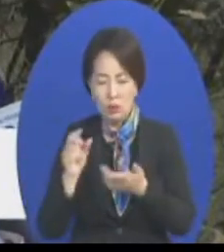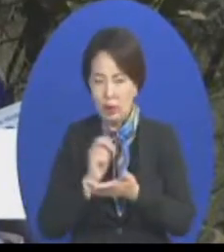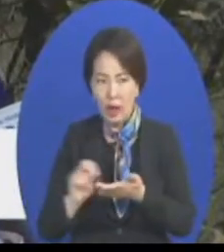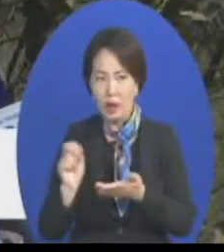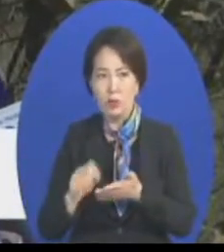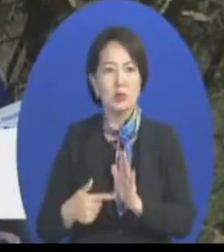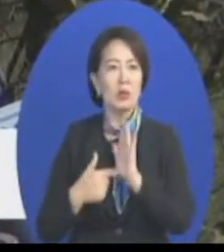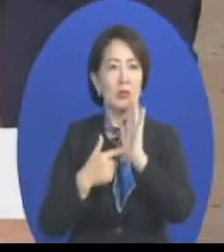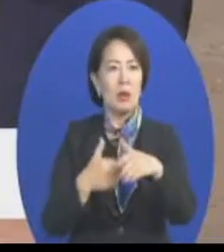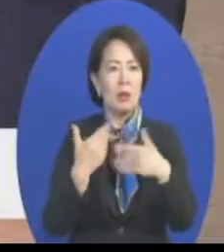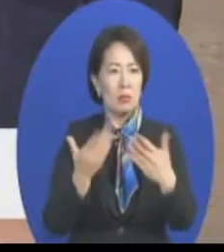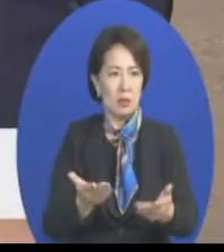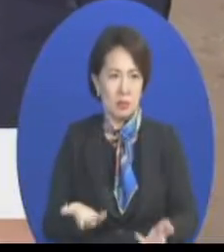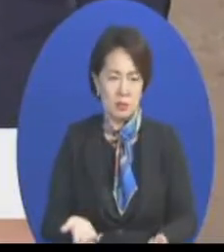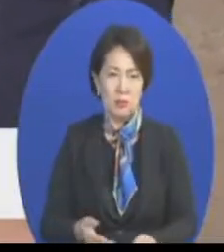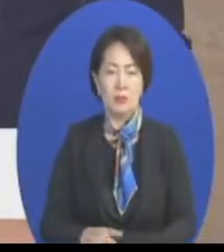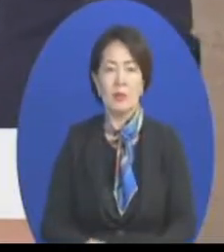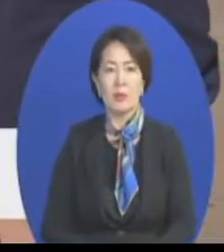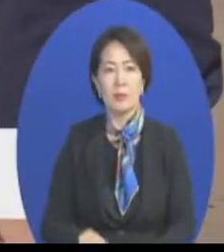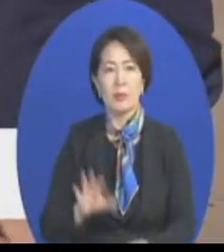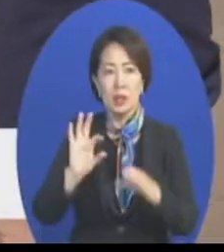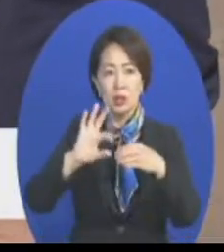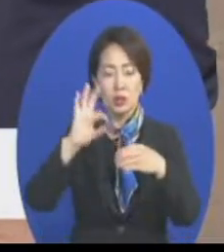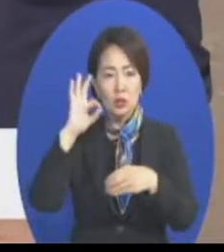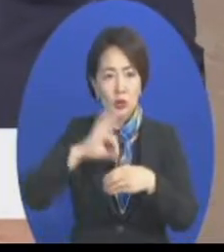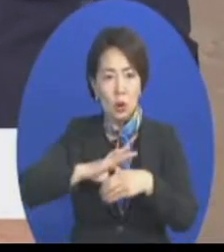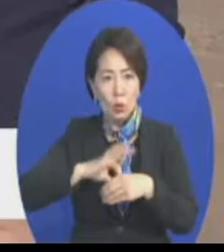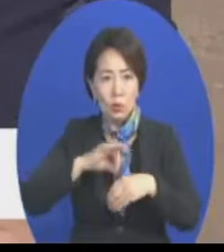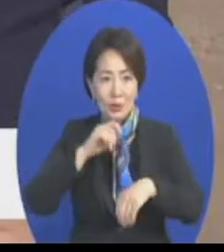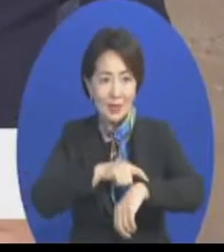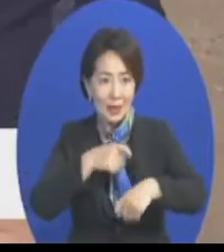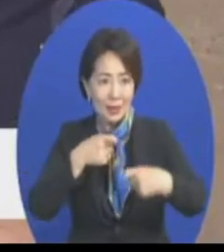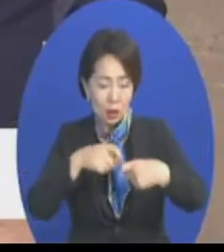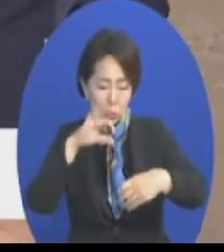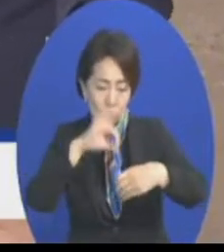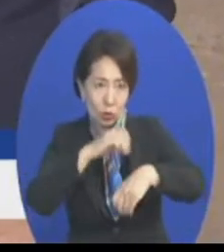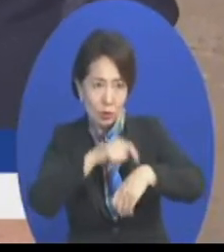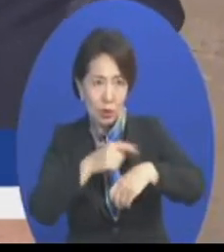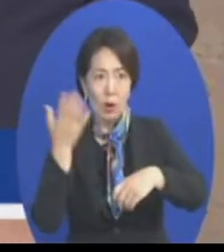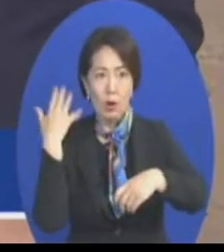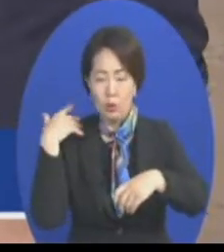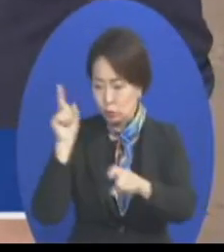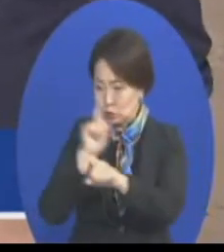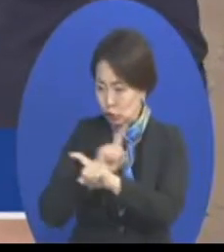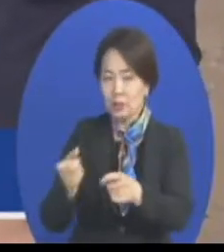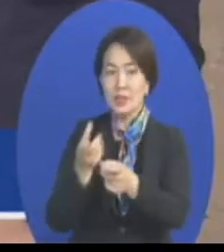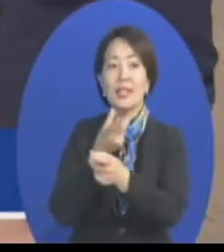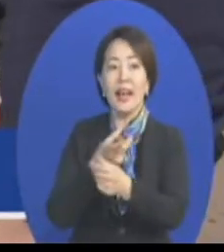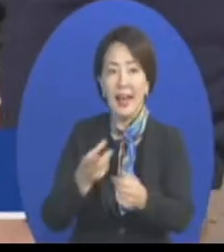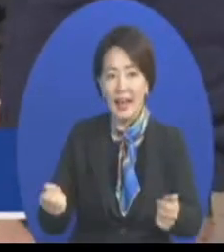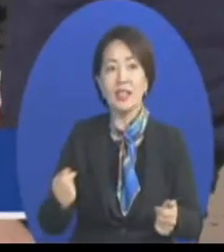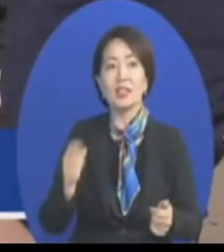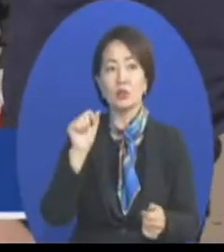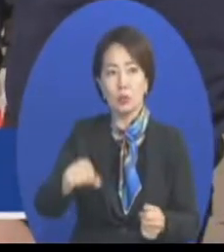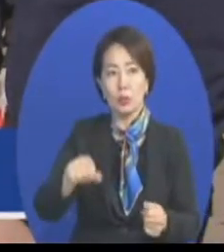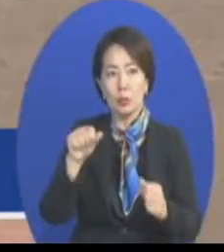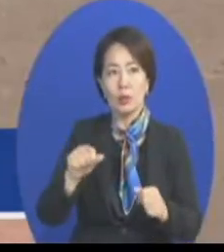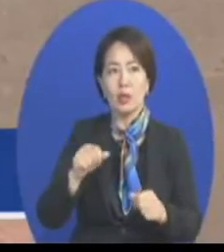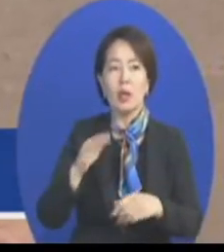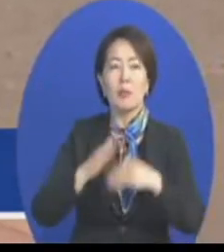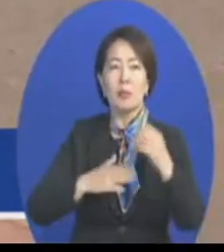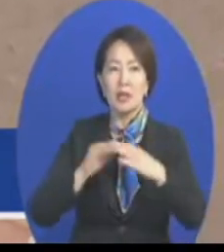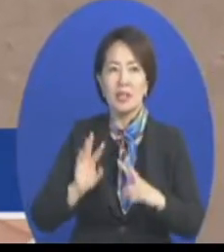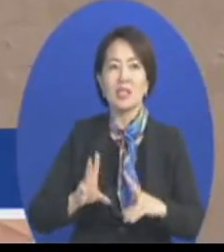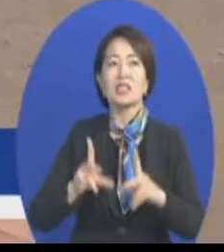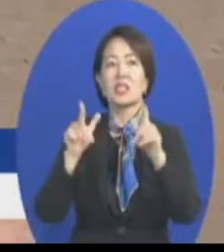саяны энд нэг хүн төглөө. А яг сонгуулийн үеэр баггүй юу? Сонгуулийн үеэр өмнөх зөрчлөө арилгасан гэдэг үндслээр барилга барих эрхийг сэргээсэн юм